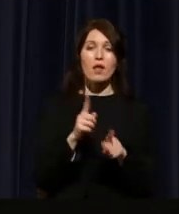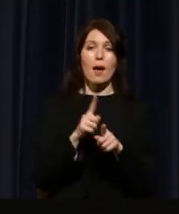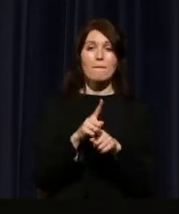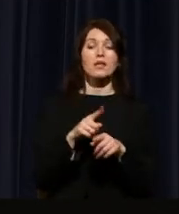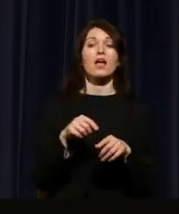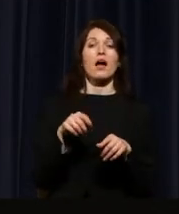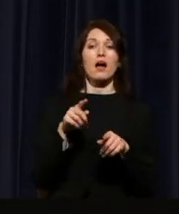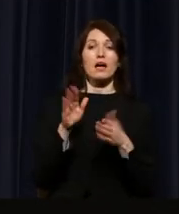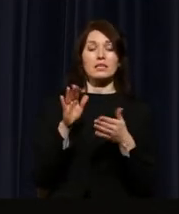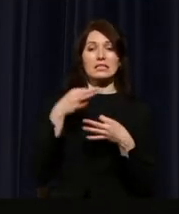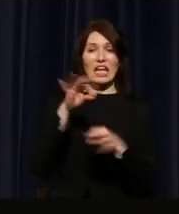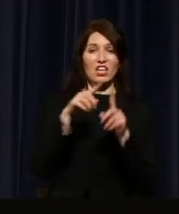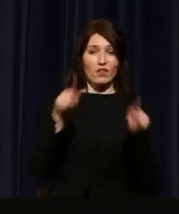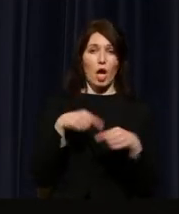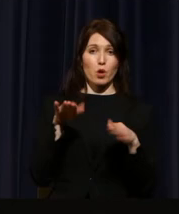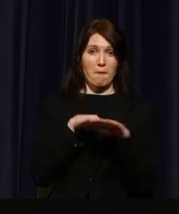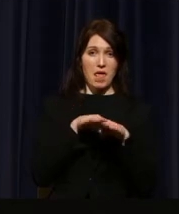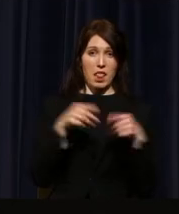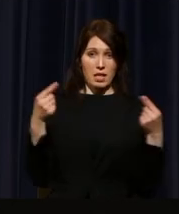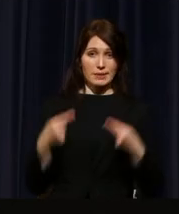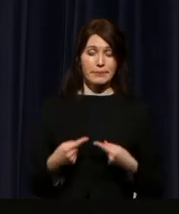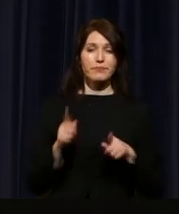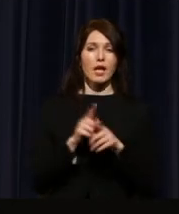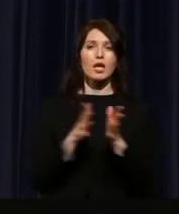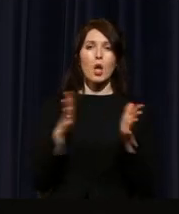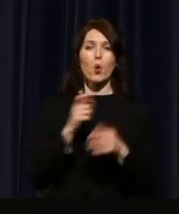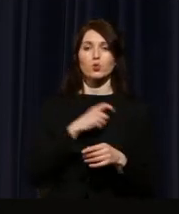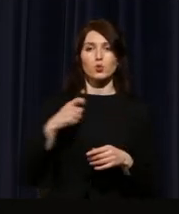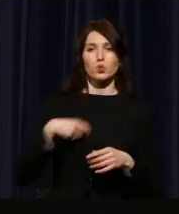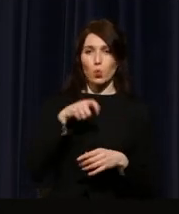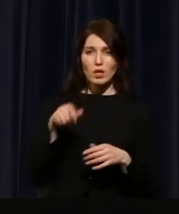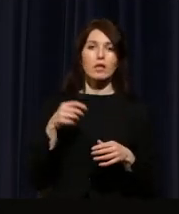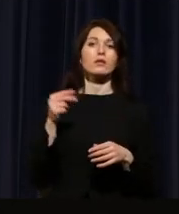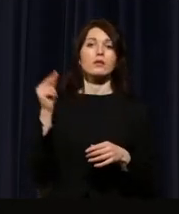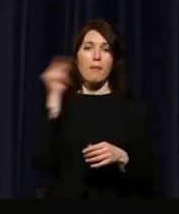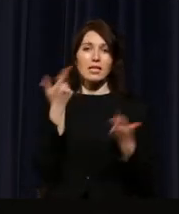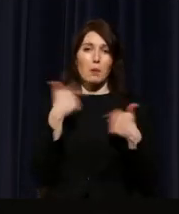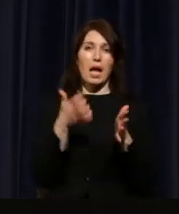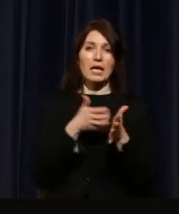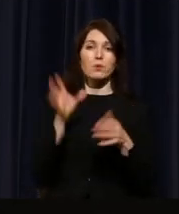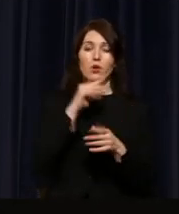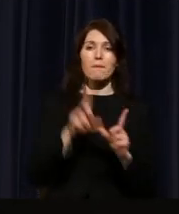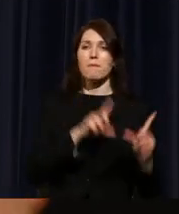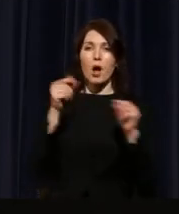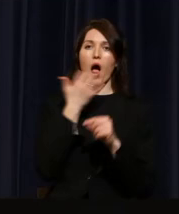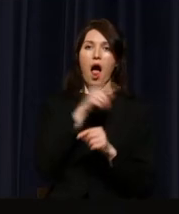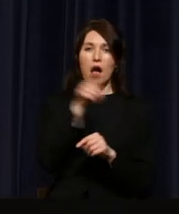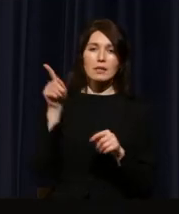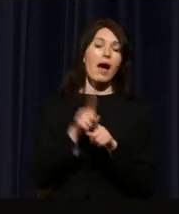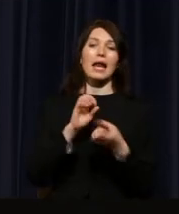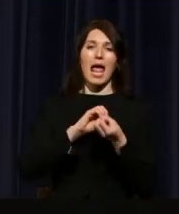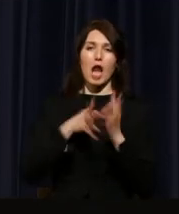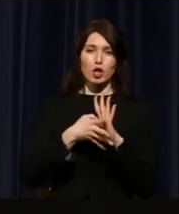certifikātu pielīdzina. Un jāsaka, ka ļoti daudzi studenti studiju laikā izmanto iespējas doties uz ārvalstīm, gan